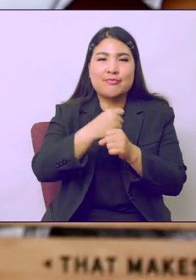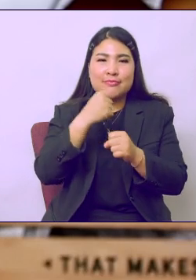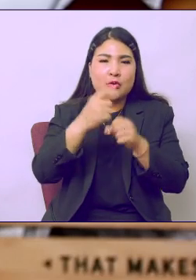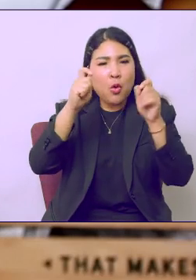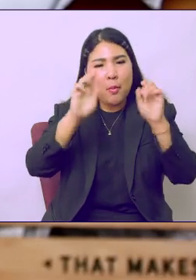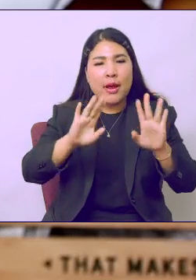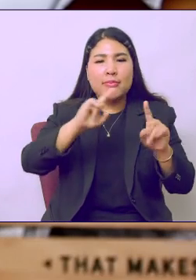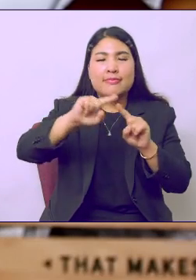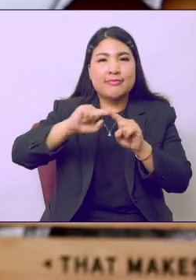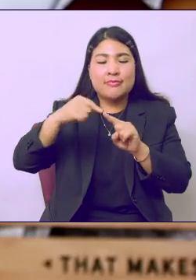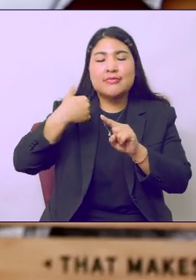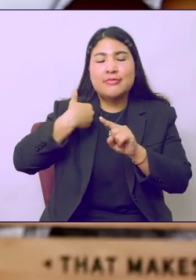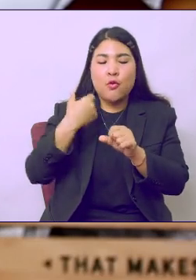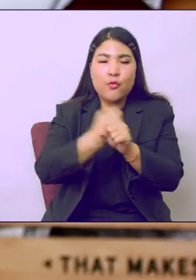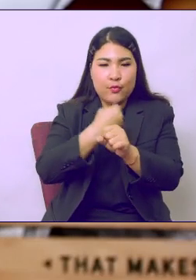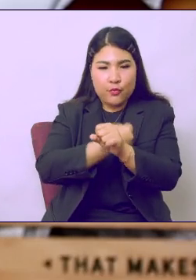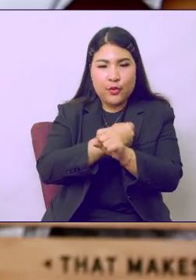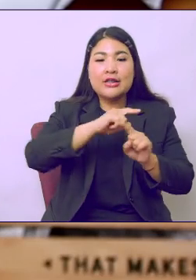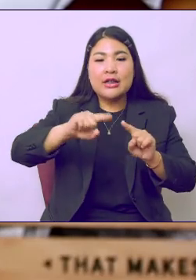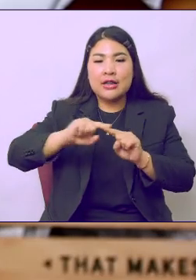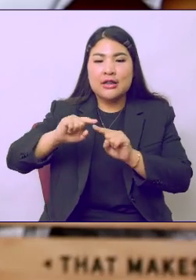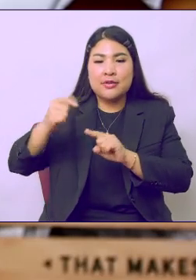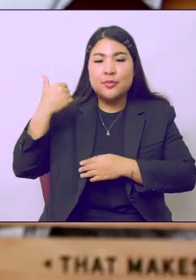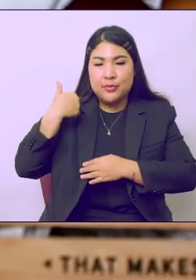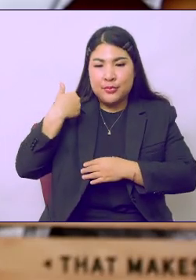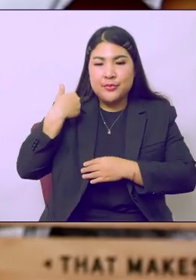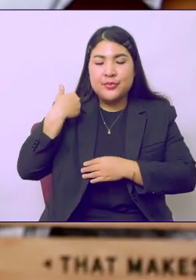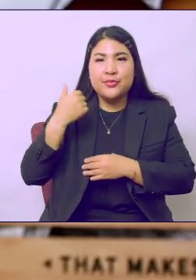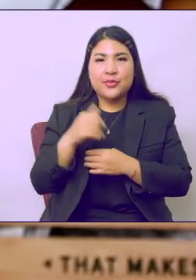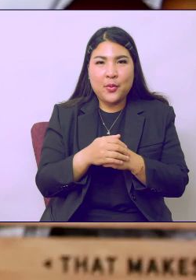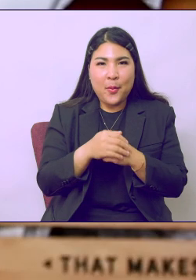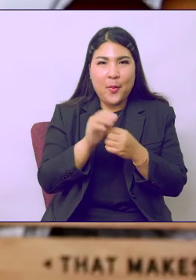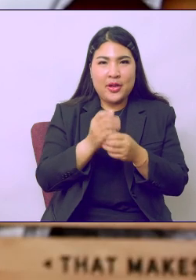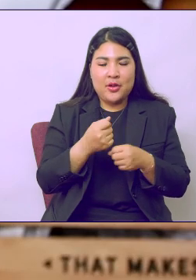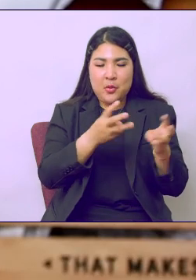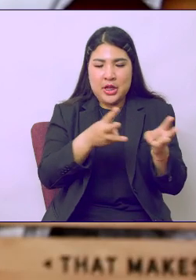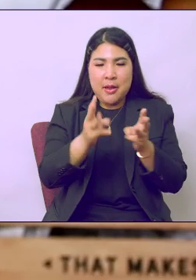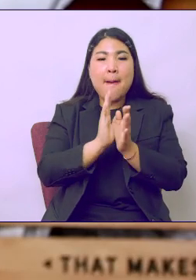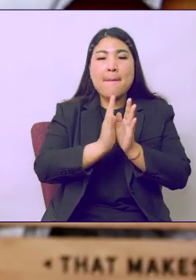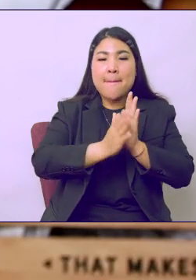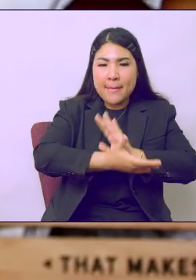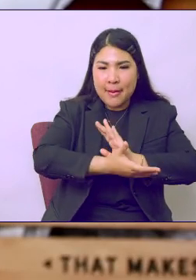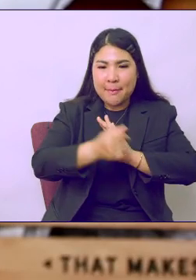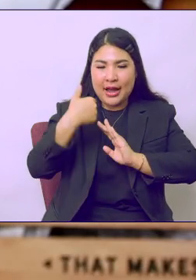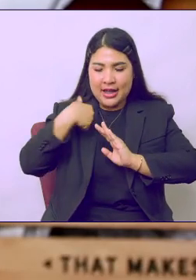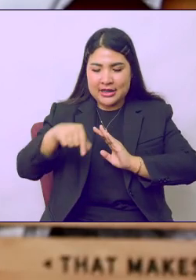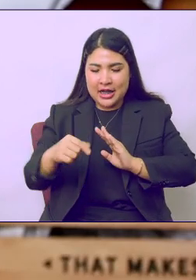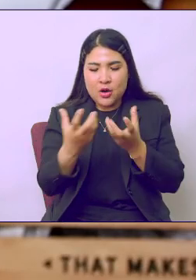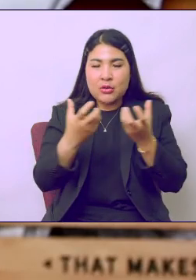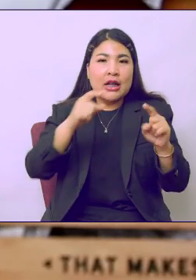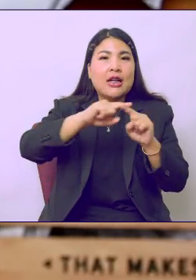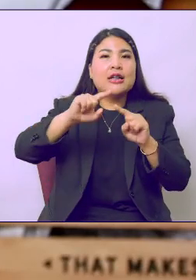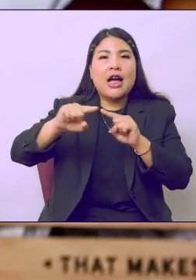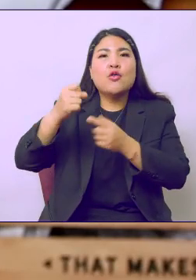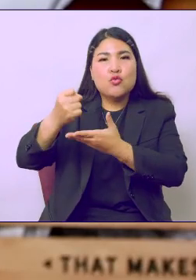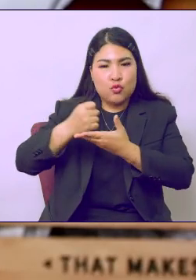ครับอ่ากระบวนการฝึกก็มีแค่อาสนะเนี่ยท่าทางเนี่ยเราก็ปรับให้เข้ากับน้องๆเนาะใช้อุปกรณ์ช่วยได้อะไรได้